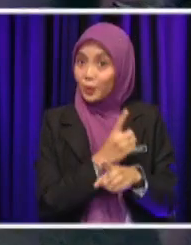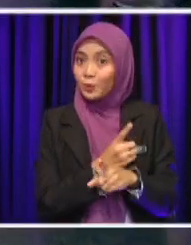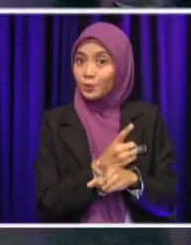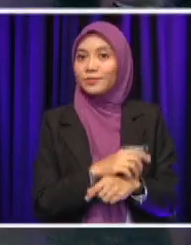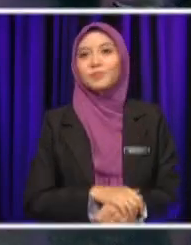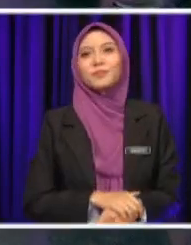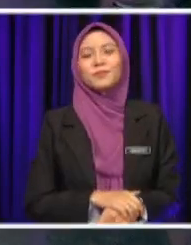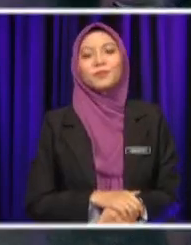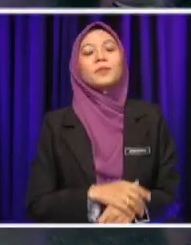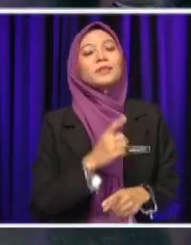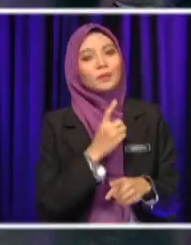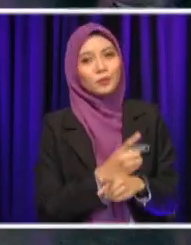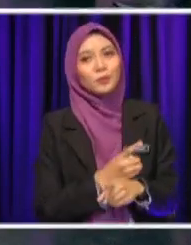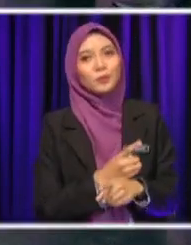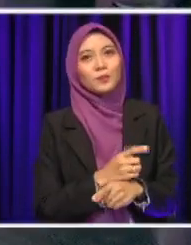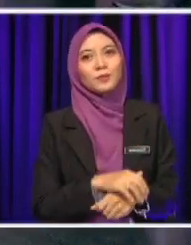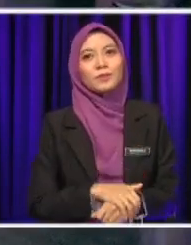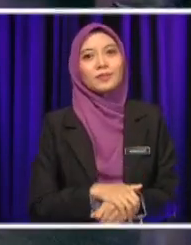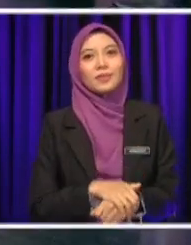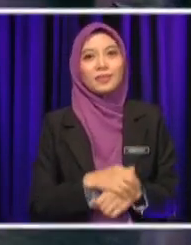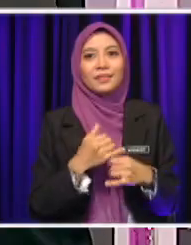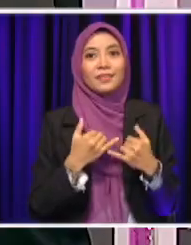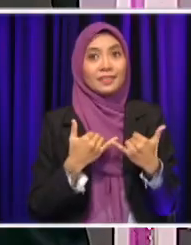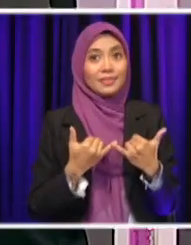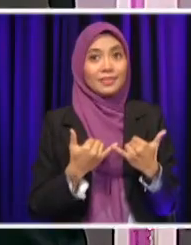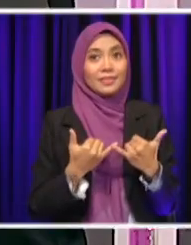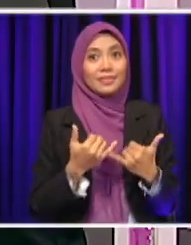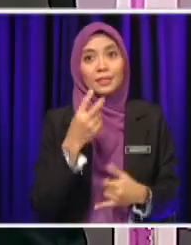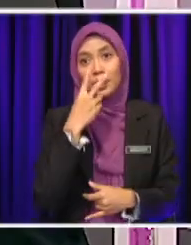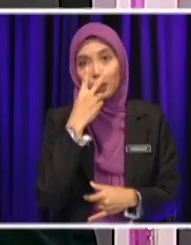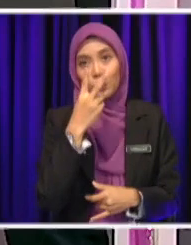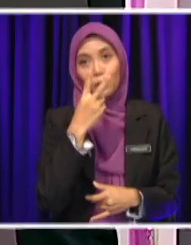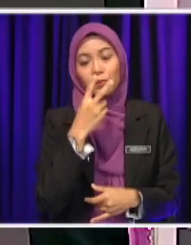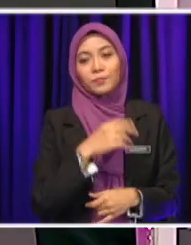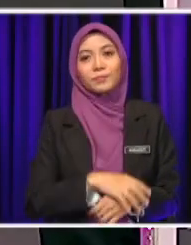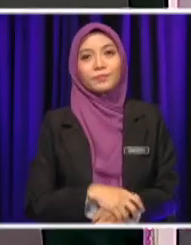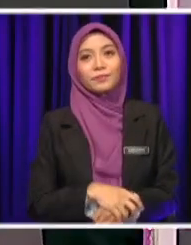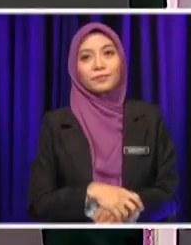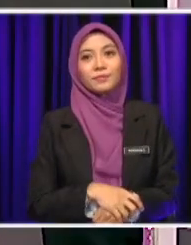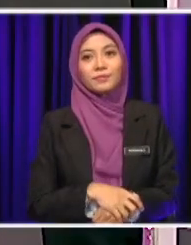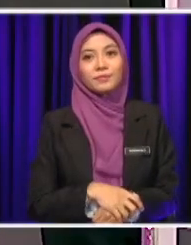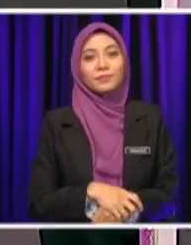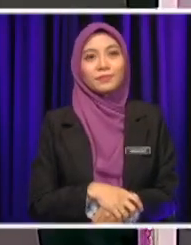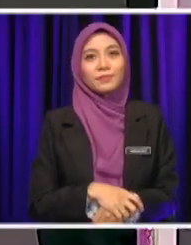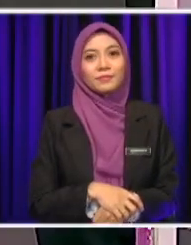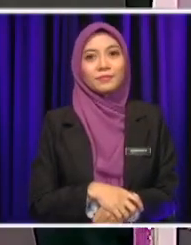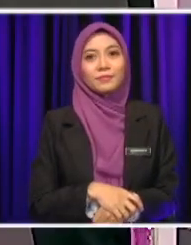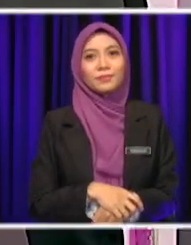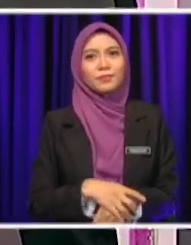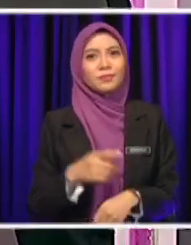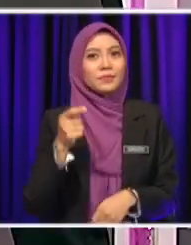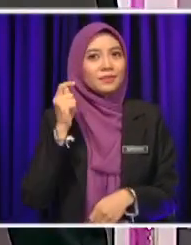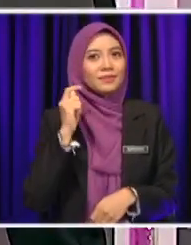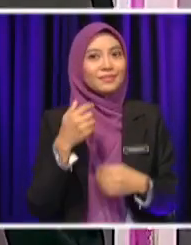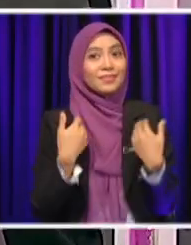tengok kali ni betul lah kan? Kita tengok ni nak bagi surprise ke Aiman sikit ni. Sudah dah hilang dah. Tadi ada. Ni